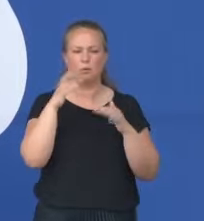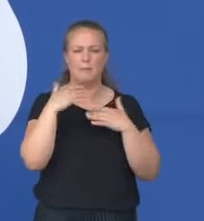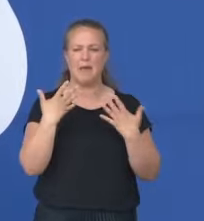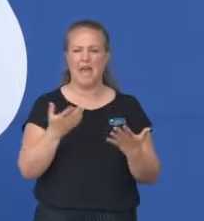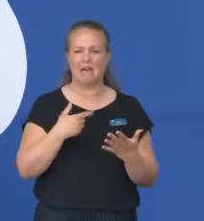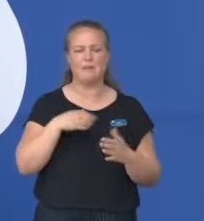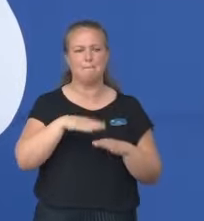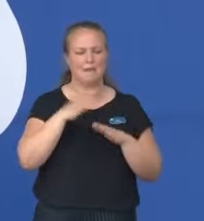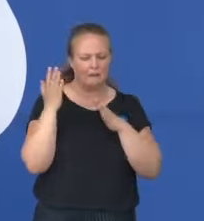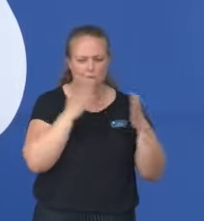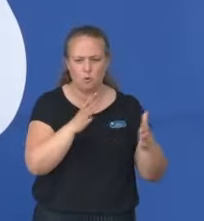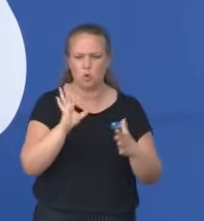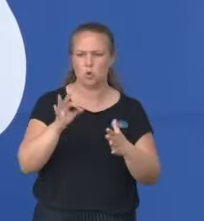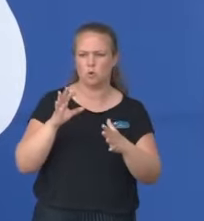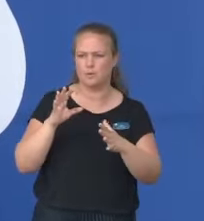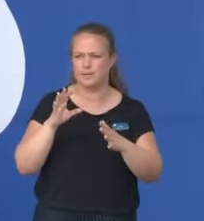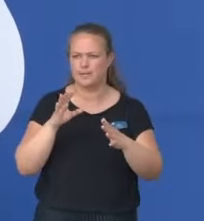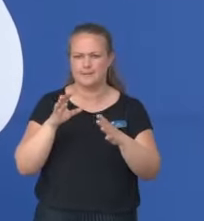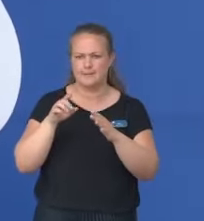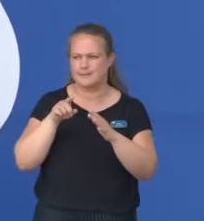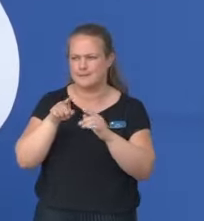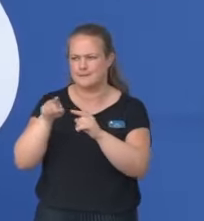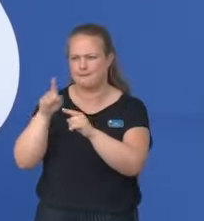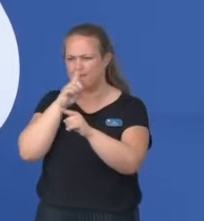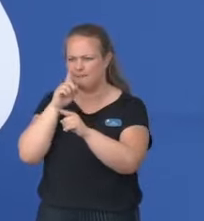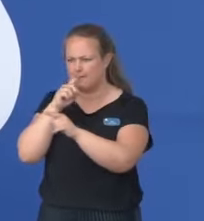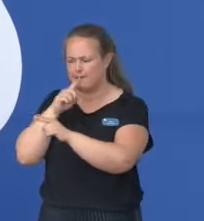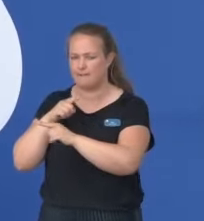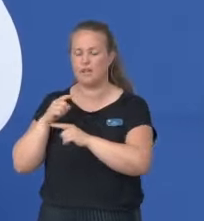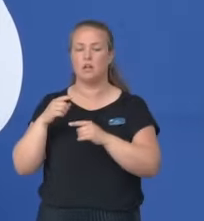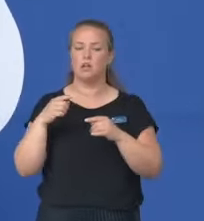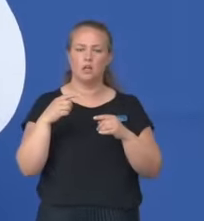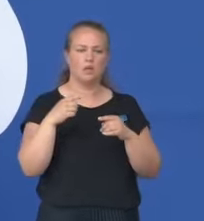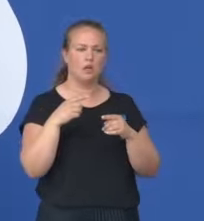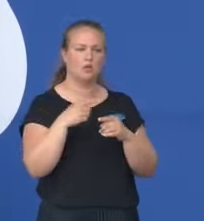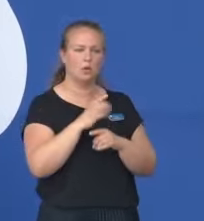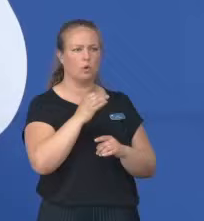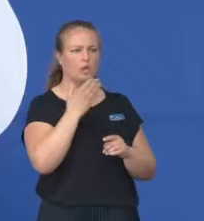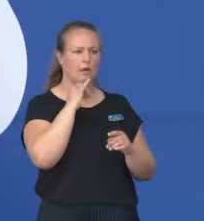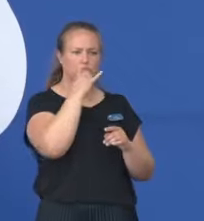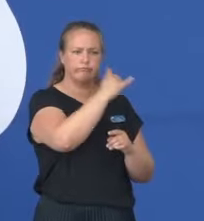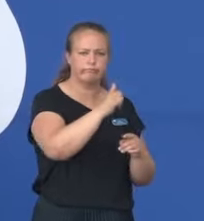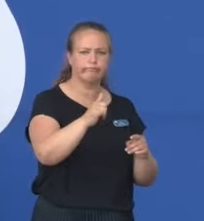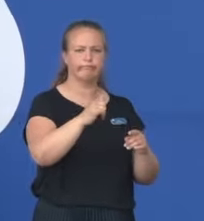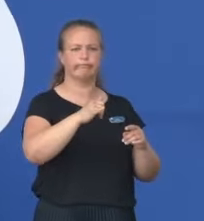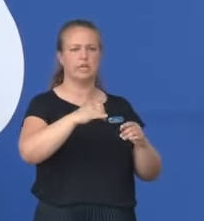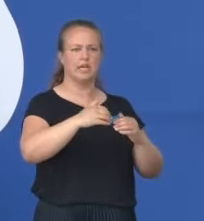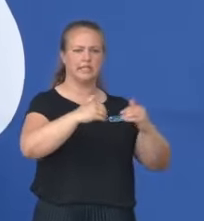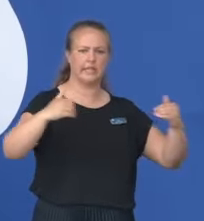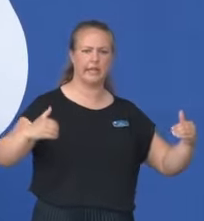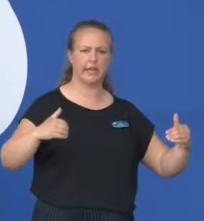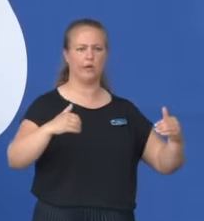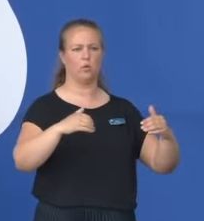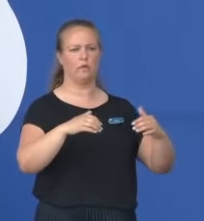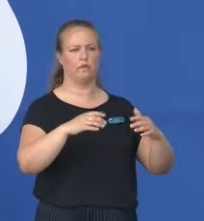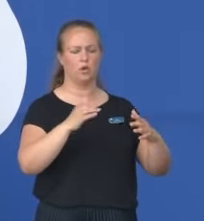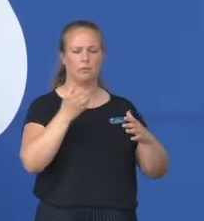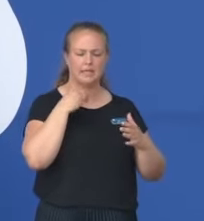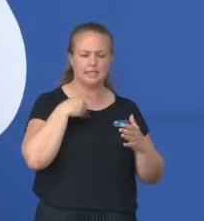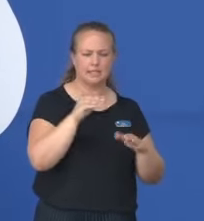och misstänkliggöra folk snarare än att prata om att bekämpa segregationen till exempel. Se till att satsa pengar på skolan, på bostadsbyggande,